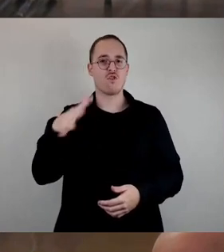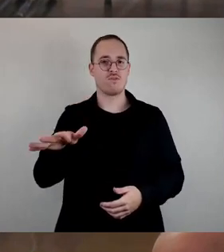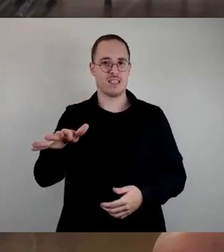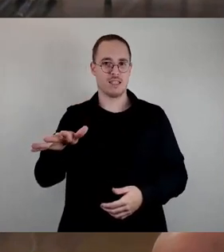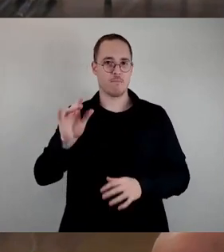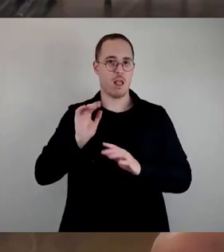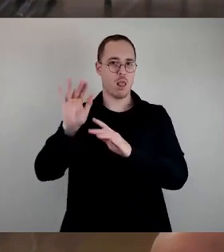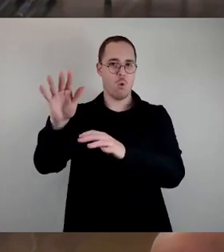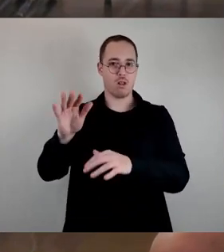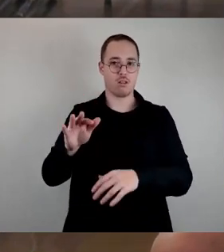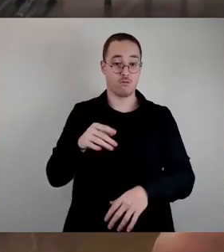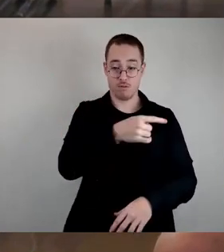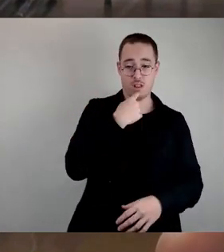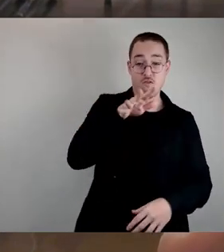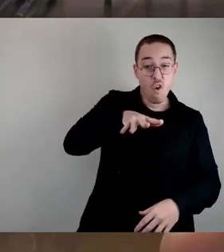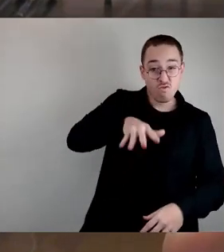mehr.